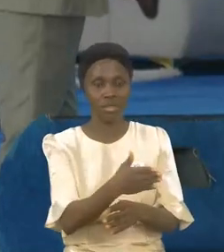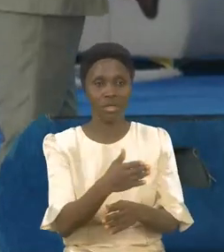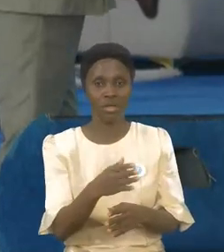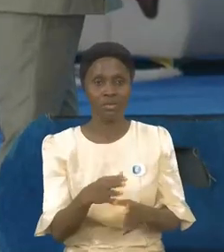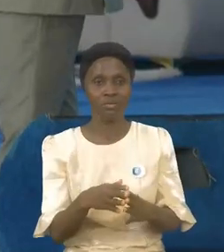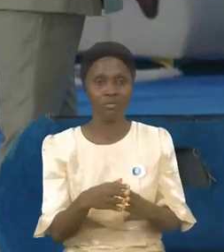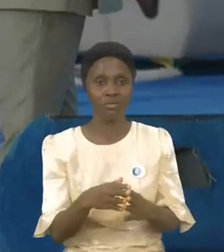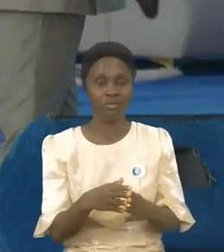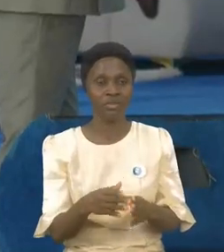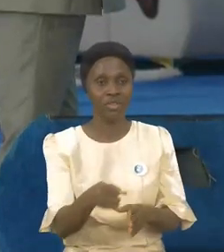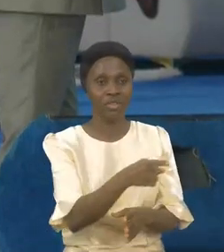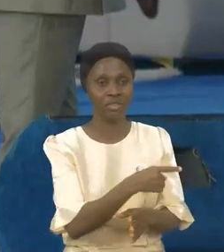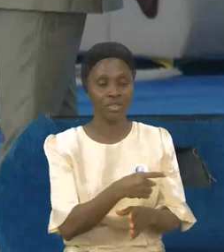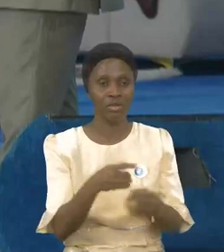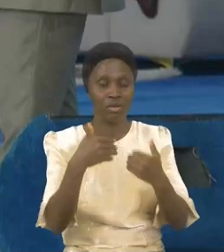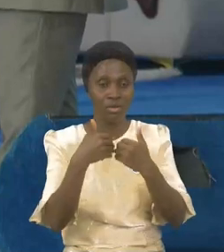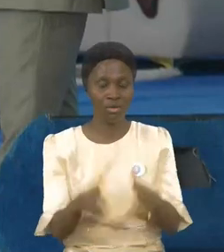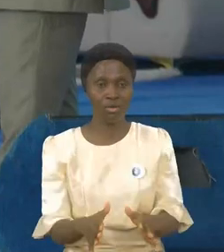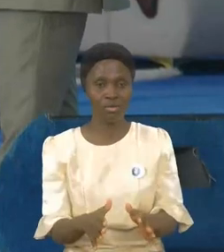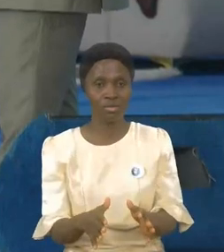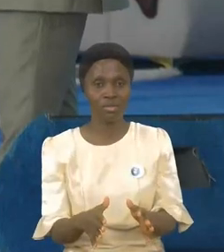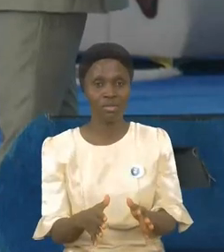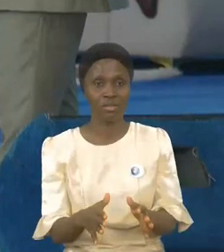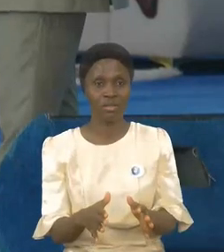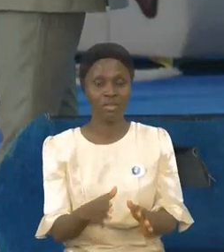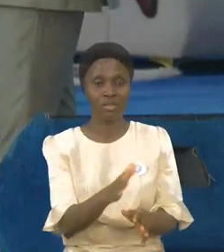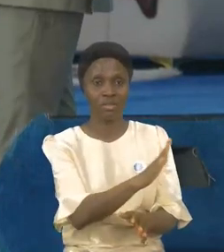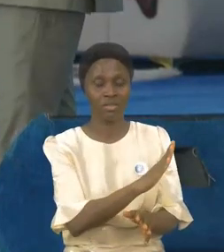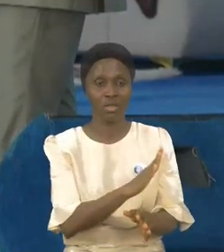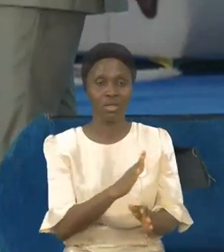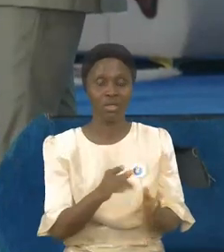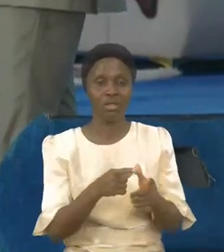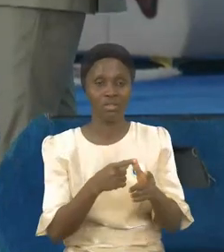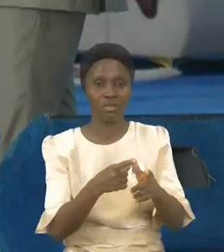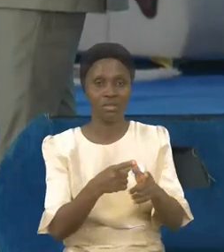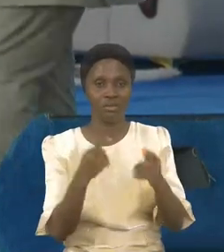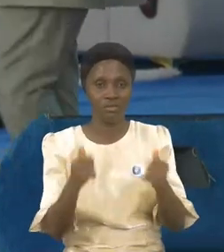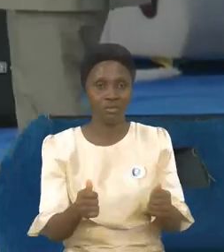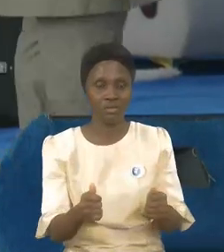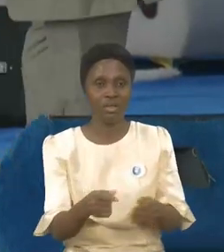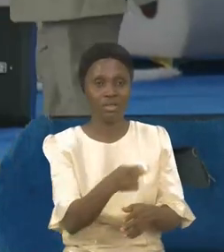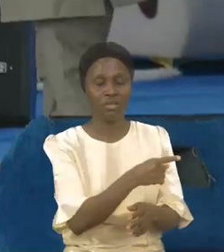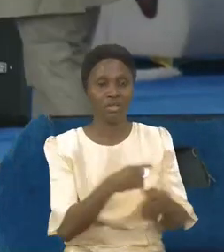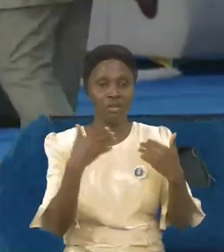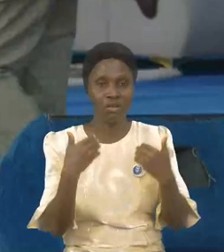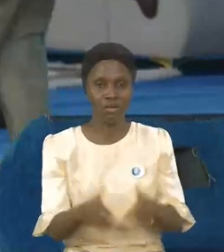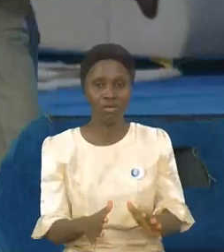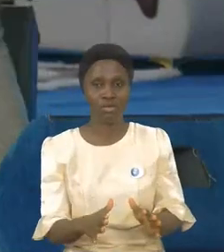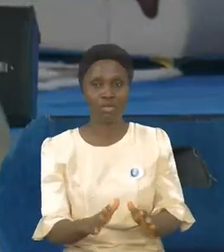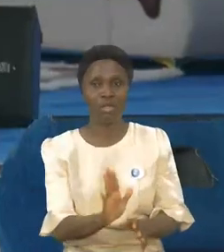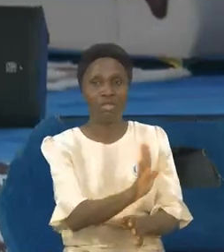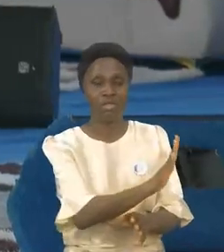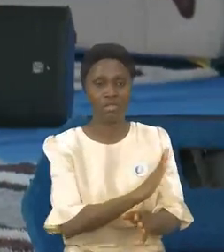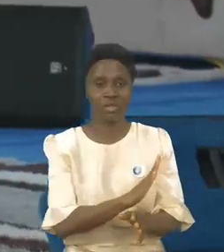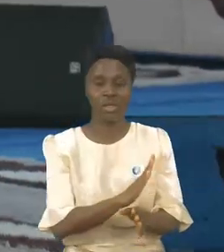entier. Je regardais jusqu'au moment où ses ailes furent arrachées. Ils ont perdu l'estime,